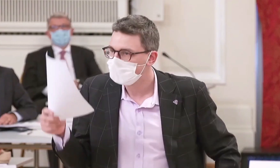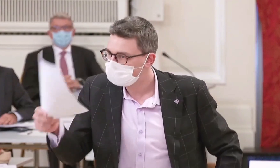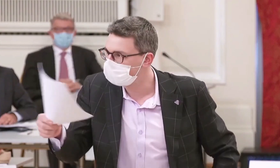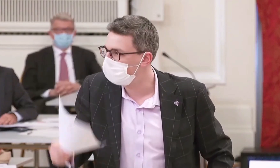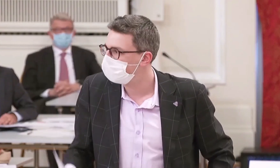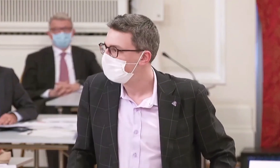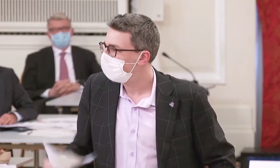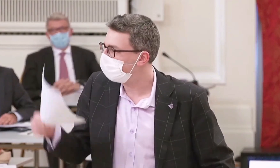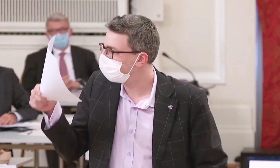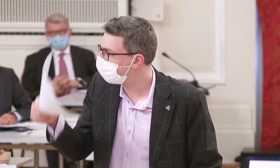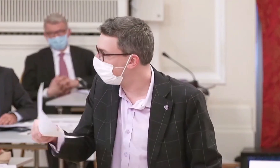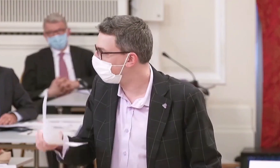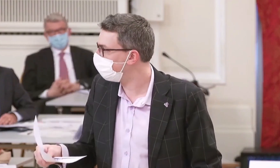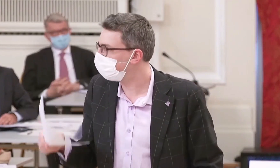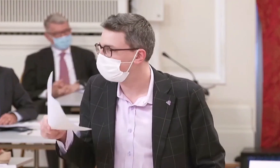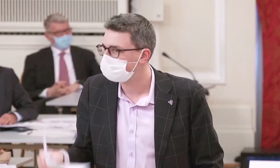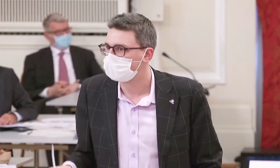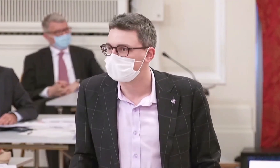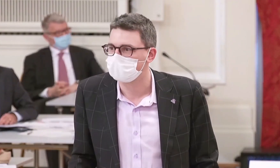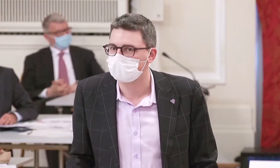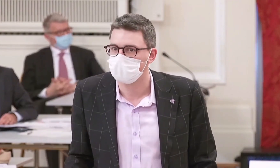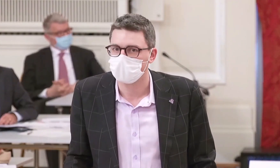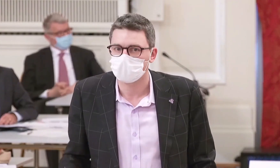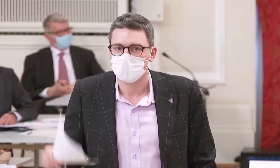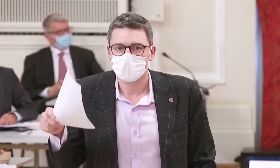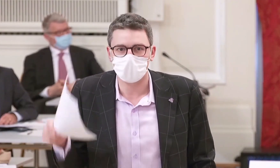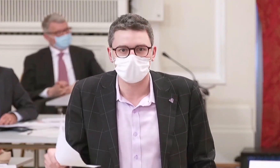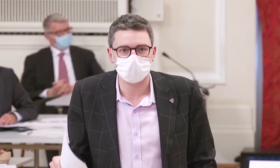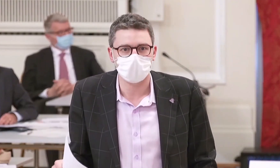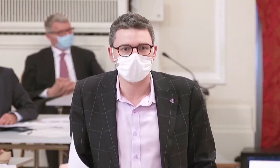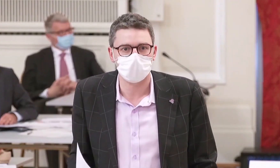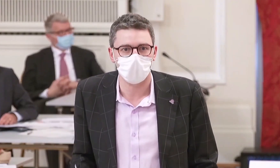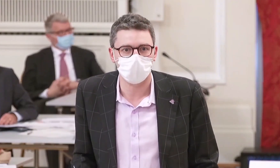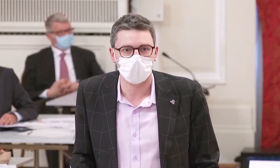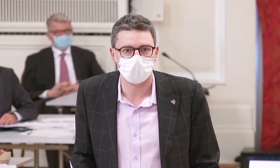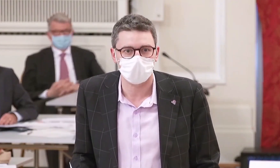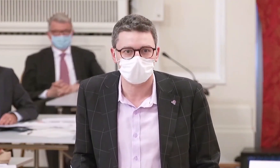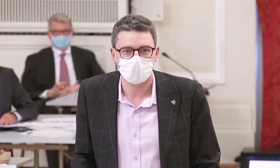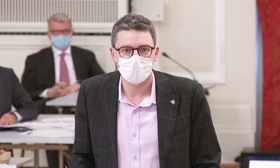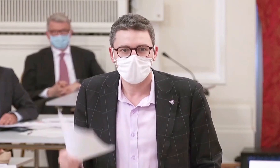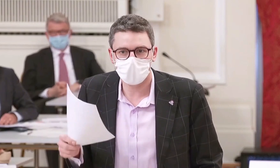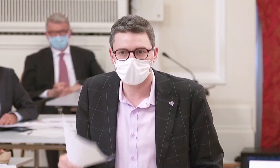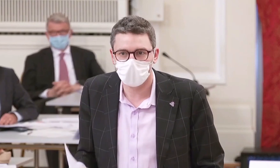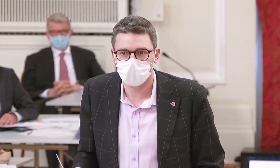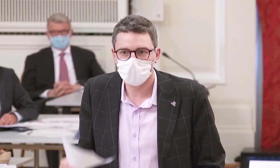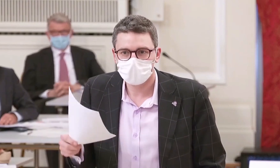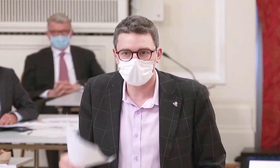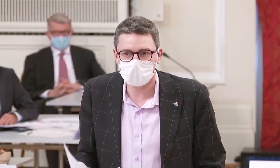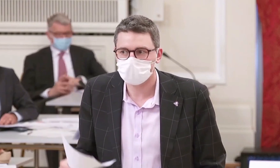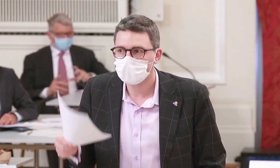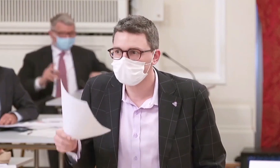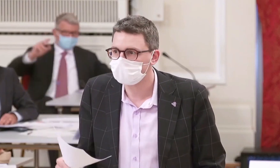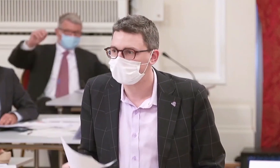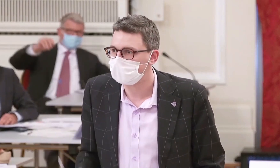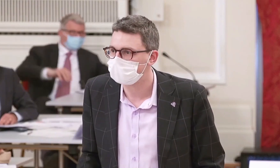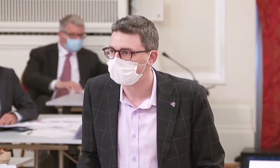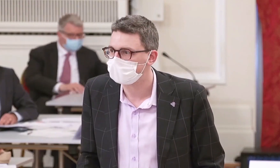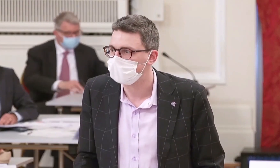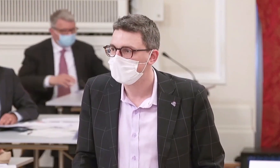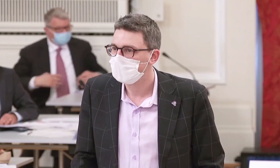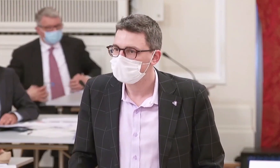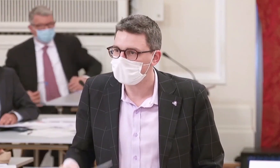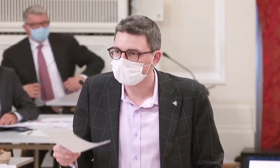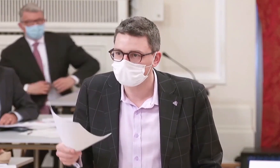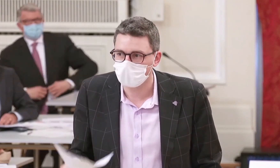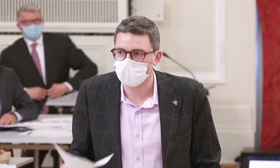benutzen. So, an den Kindern wissen an der Stadt Lützeburg, dass es Racial Profiling gibt. Und genau das muss analysiert